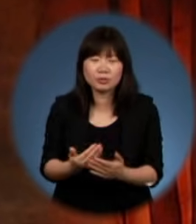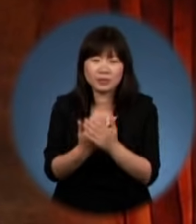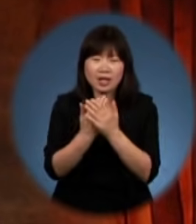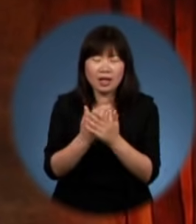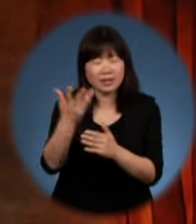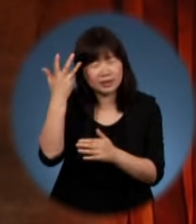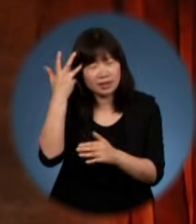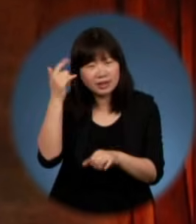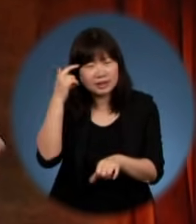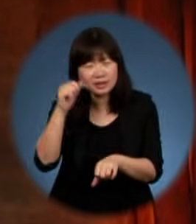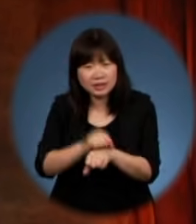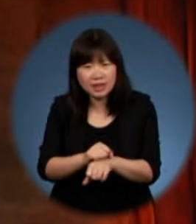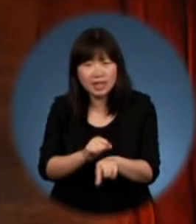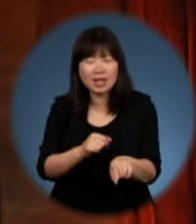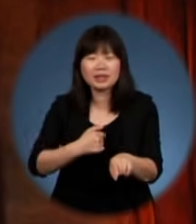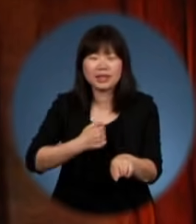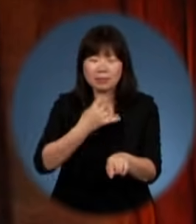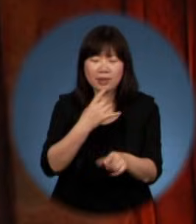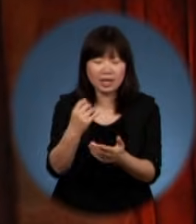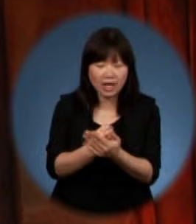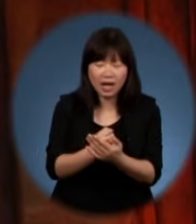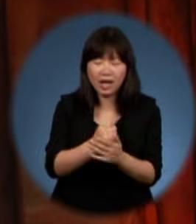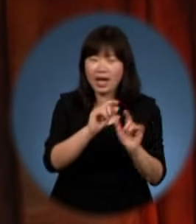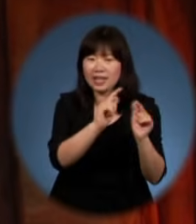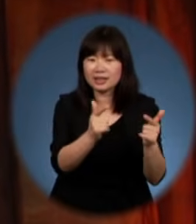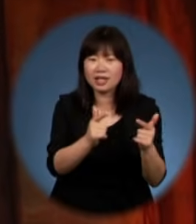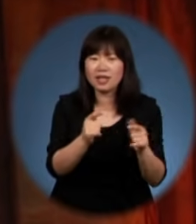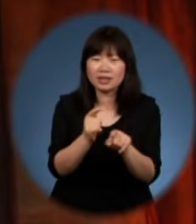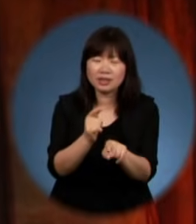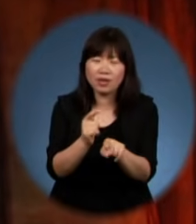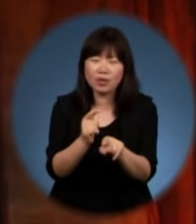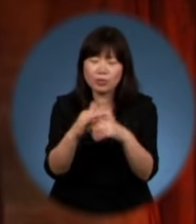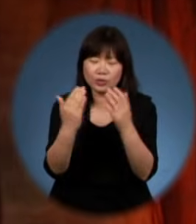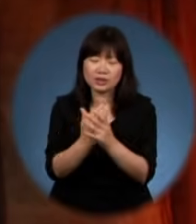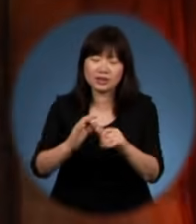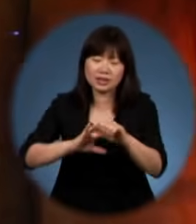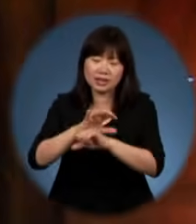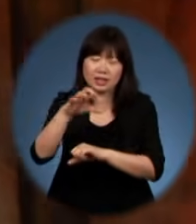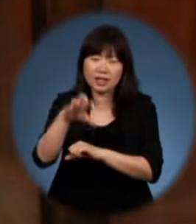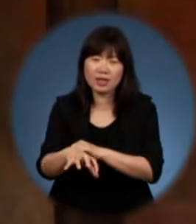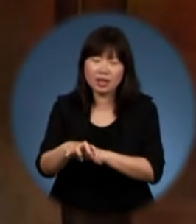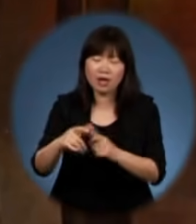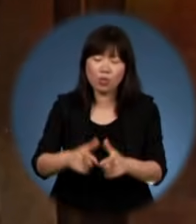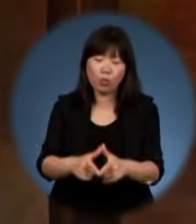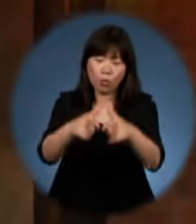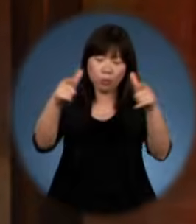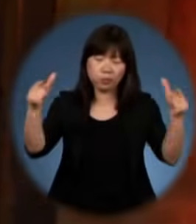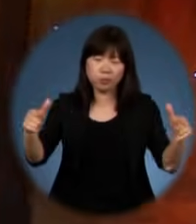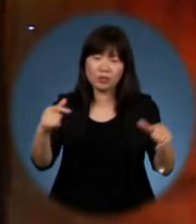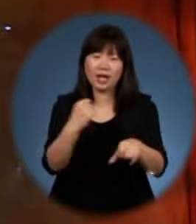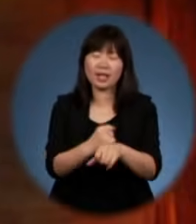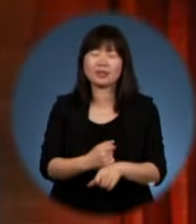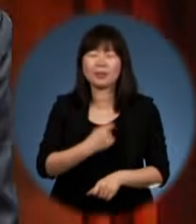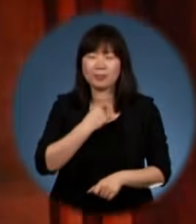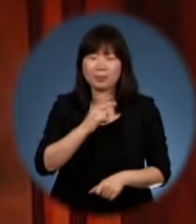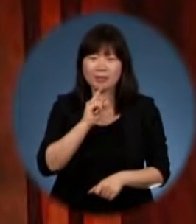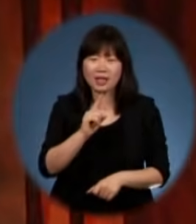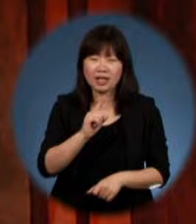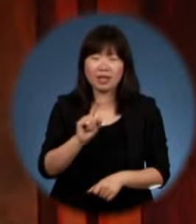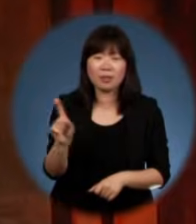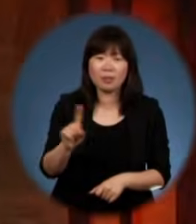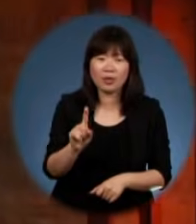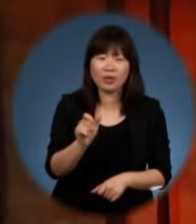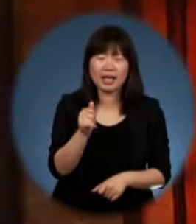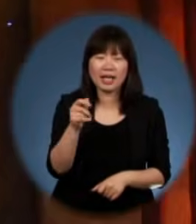그래서 철학의 지혜를 자기만 가지고 있는 것이 아니라 이것을 전세계에 확산 시키려고 합니다 이른바